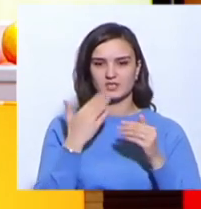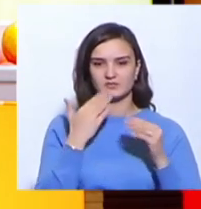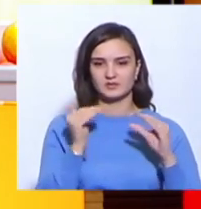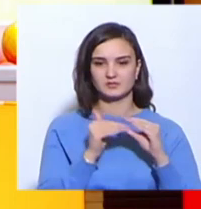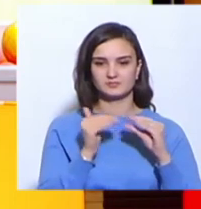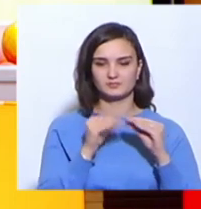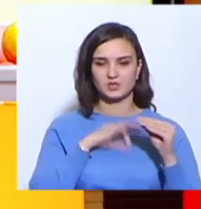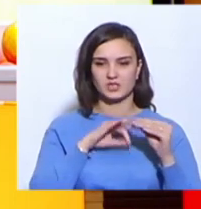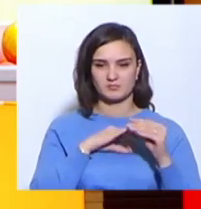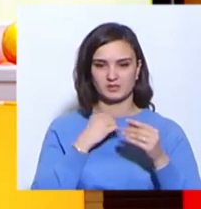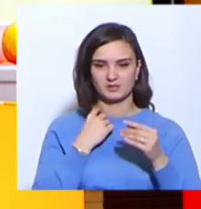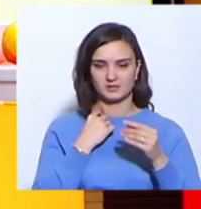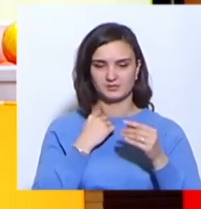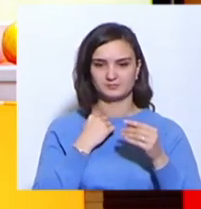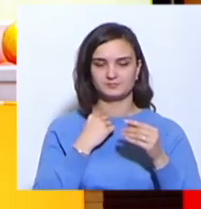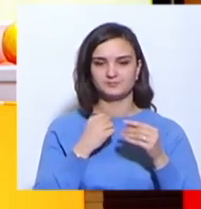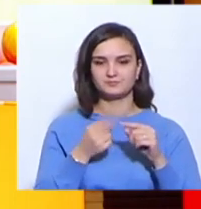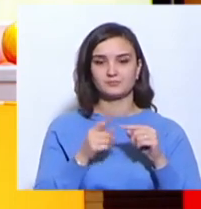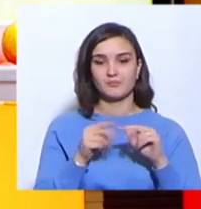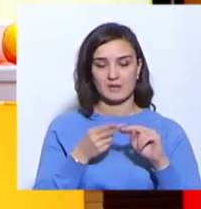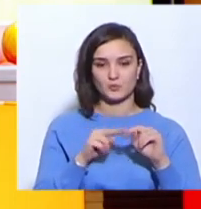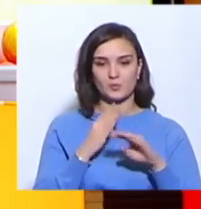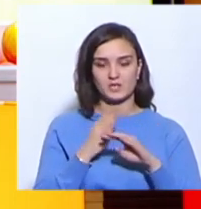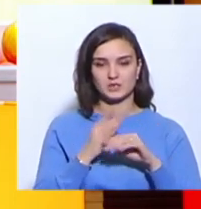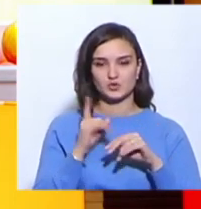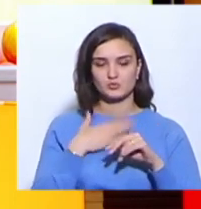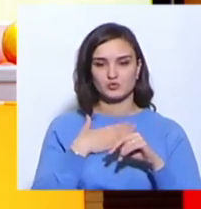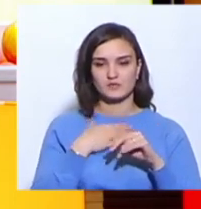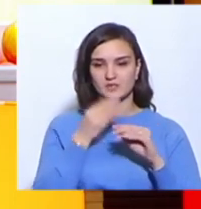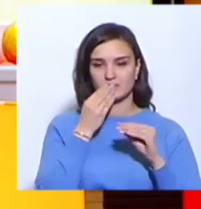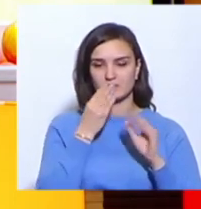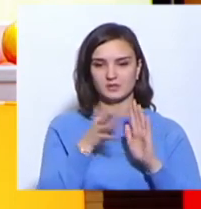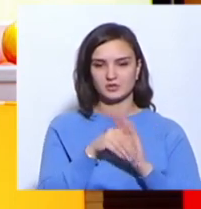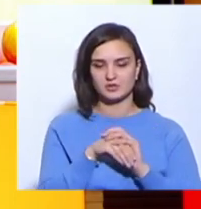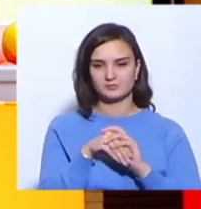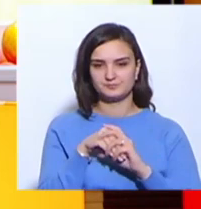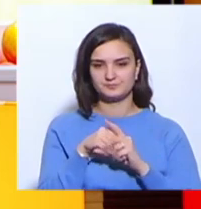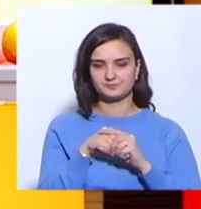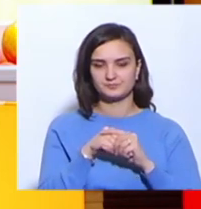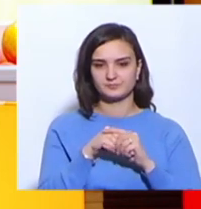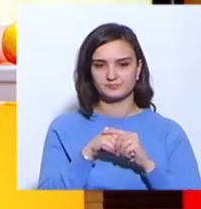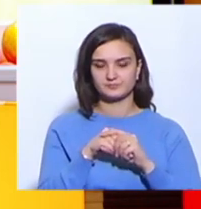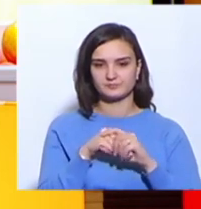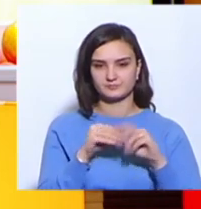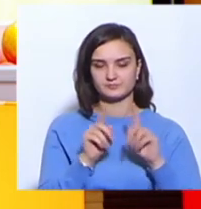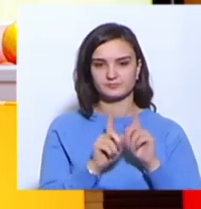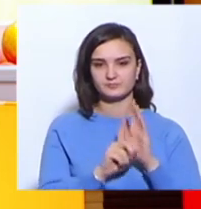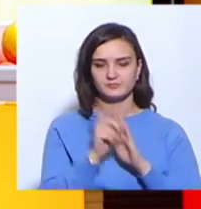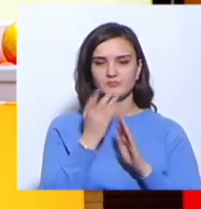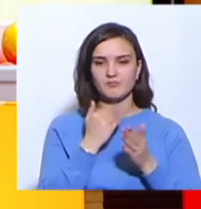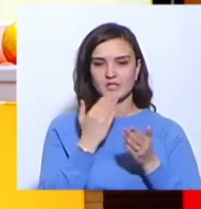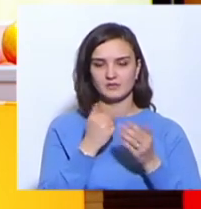ადვილად მოსახმარია მის რეალობაში. ამიტომ არის, რომ ჩვენს რაციონში ასე დამკვიდრდა